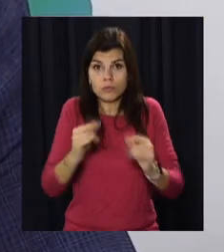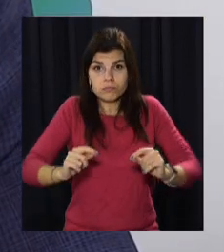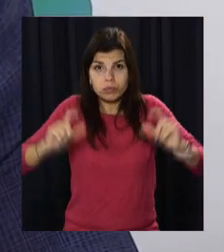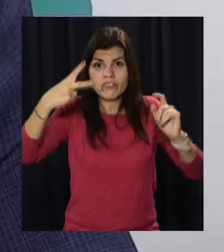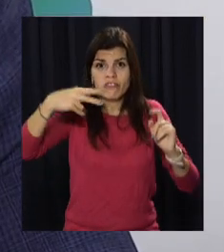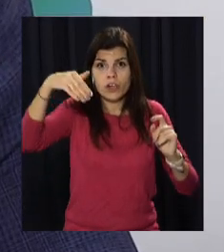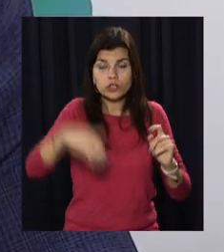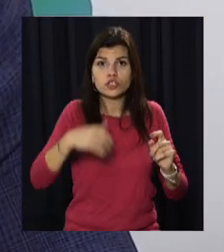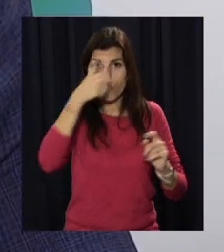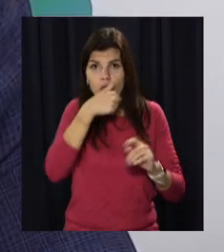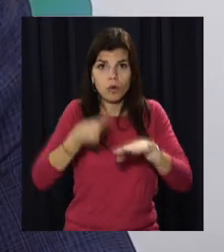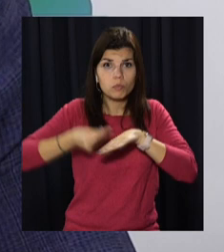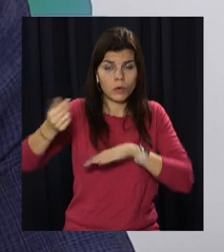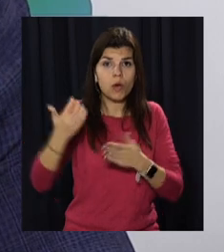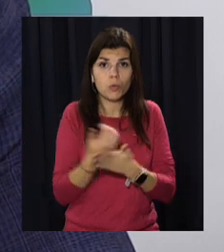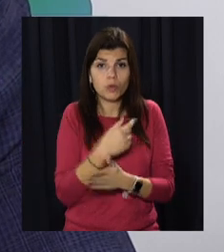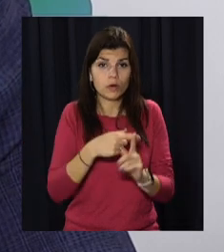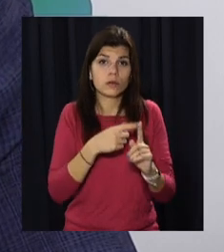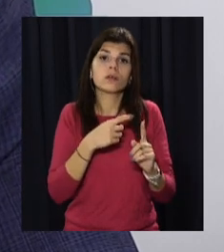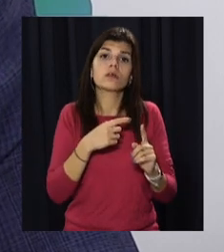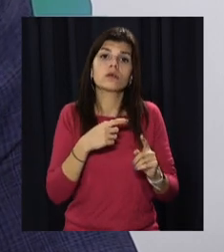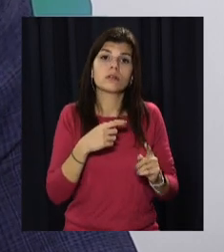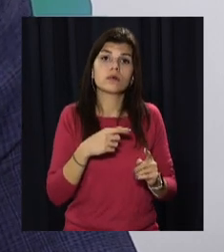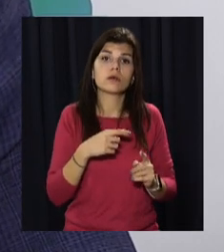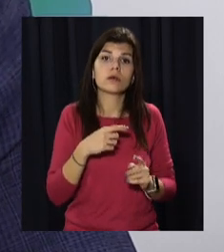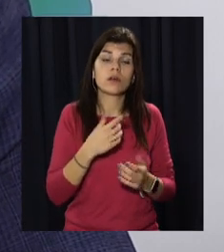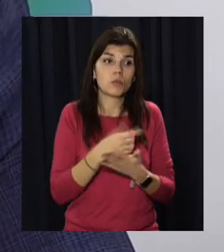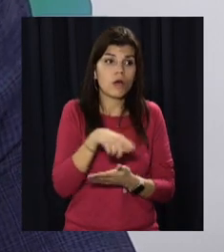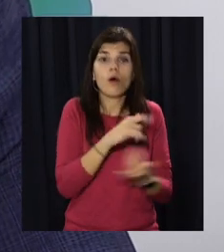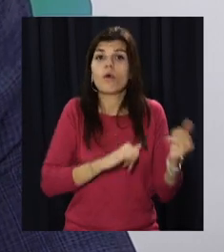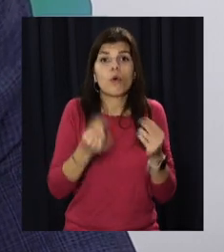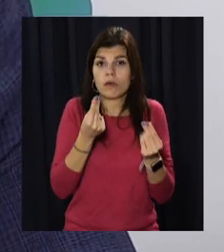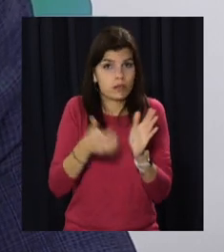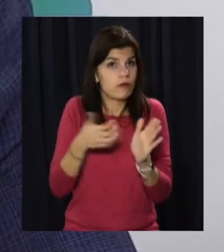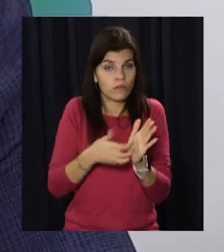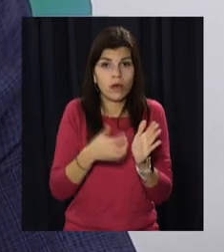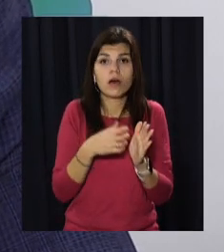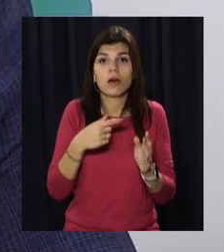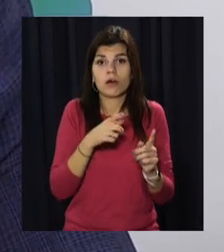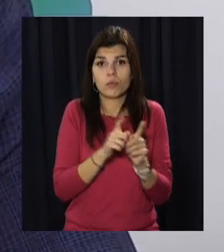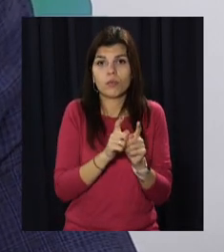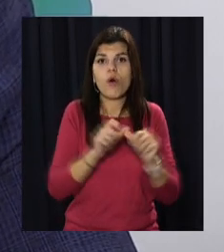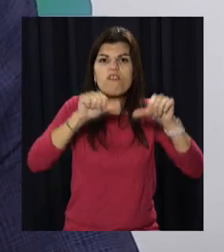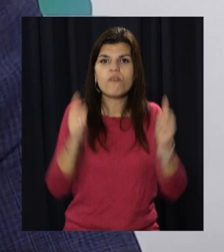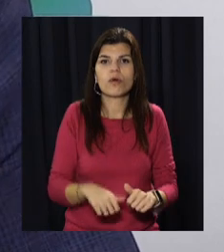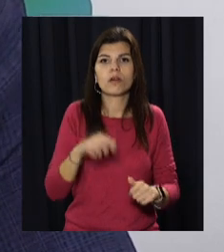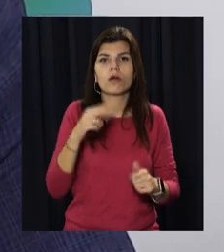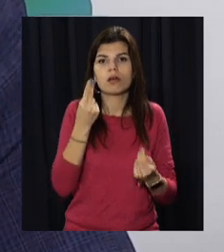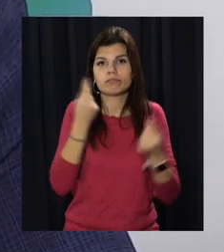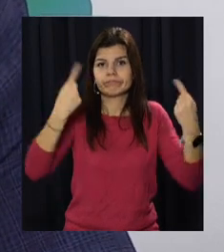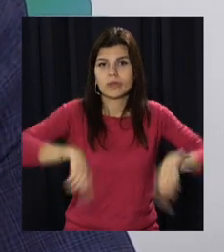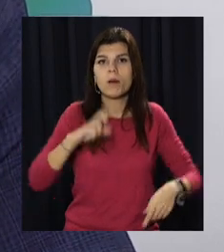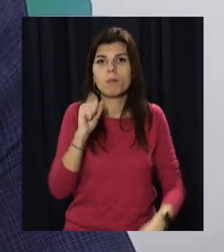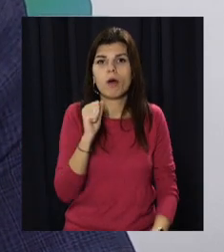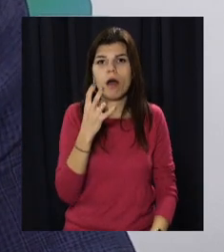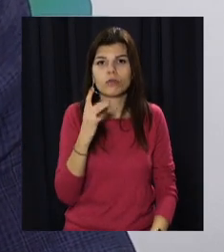всі фіксувати власні збитки, проходити процедуру банкрутства, вимагати, щоб влада також приймала закони